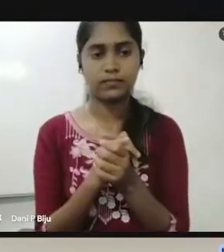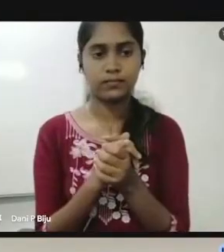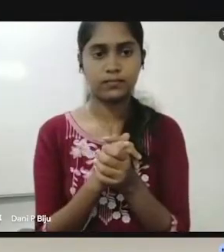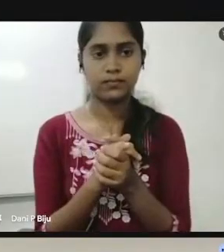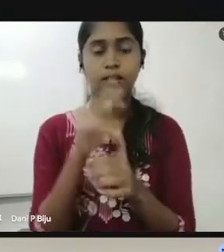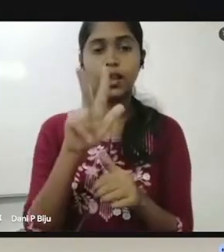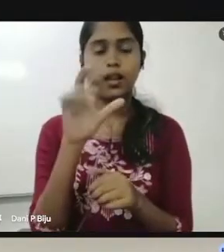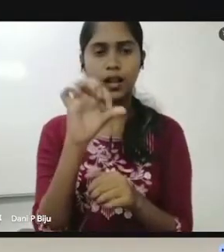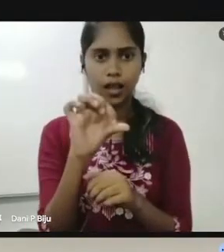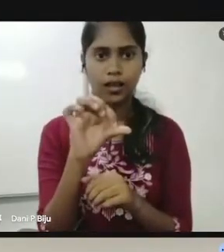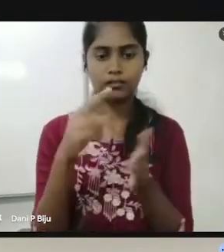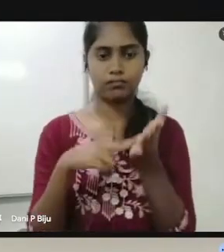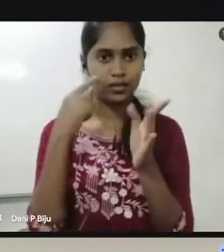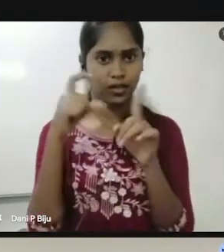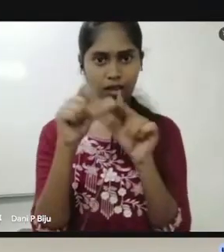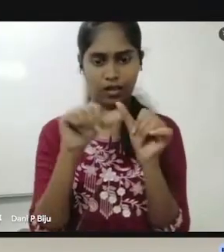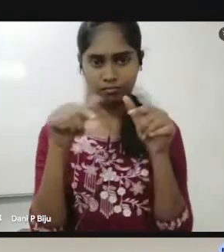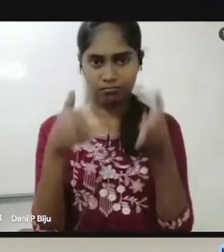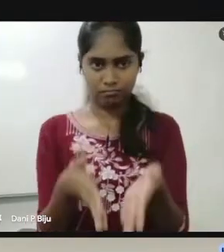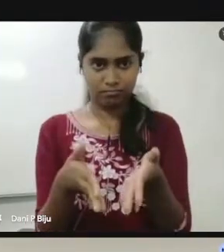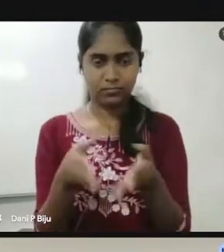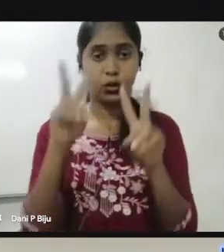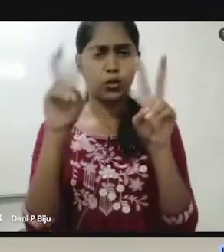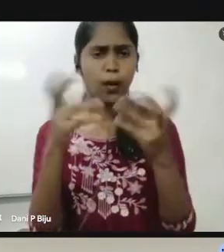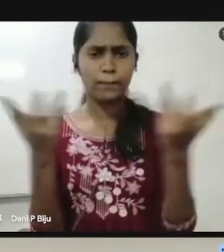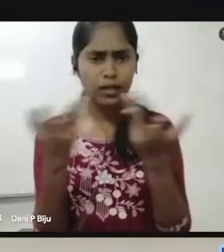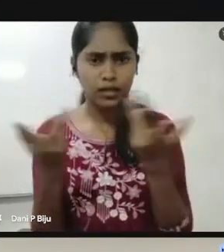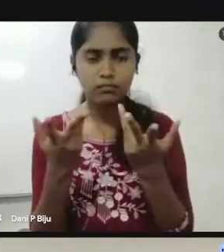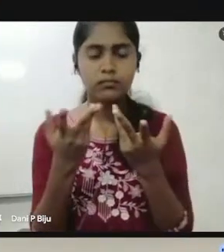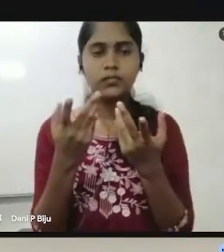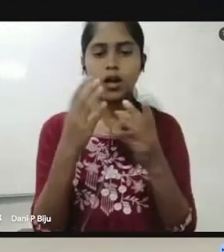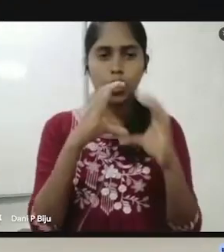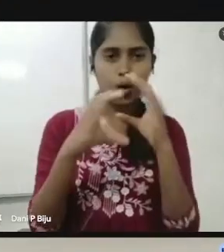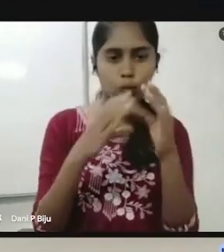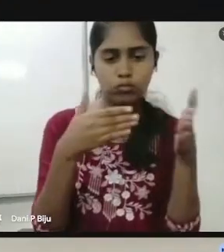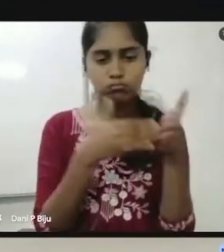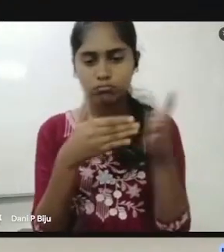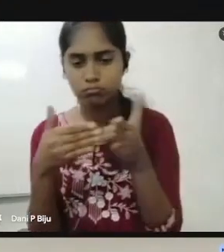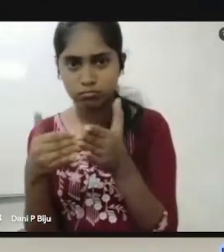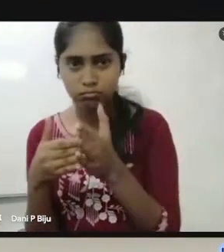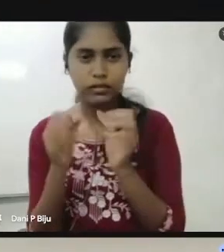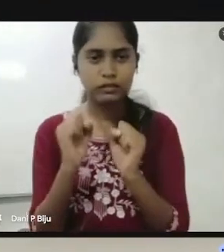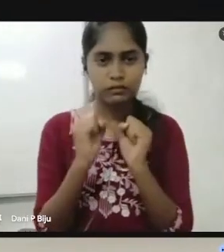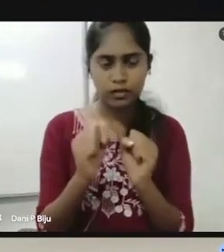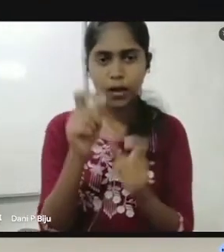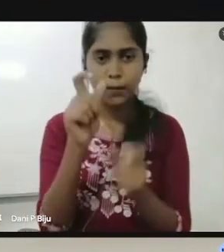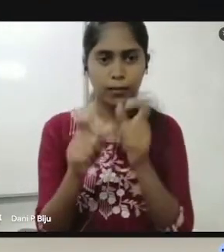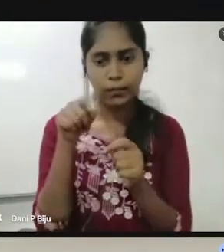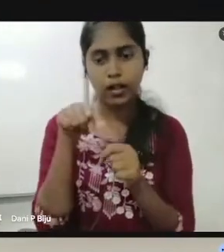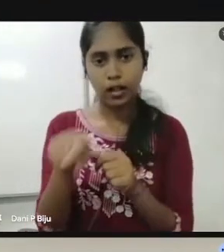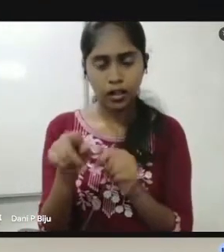89ാമത്തെ നിഡാസിന്റെ വിഷയം ആശയവിനിമയ പരിമിതിയുള്ള വ്യക്തികൾക്കായുള്ള ഓഗ്മെന്റേറ്റീവ് ആൻഡ് ഓൾട്ടർനേറ്റീവ്